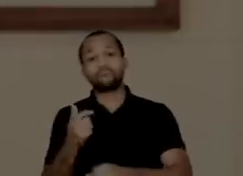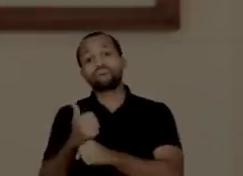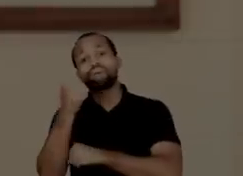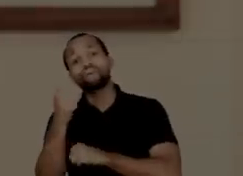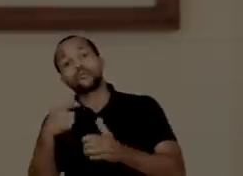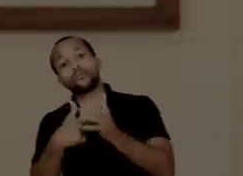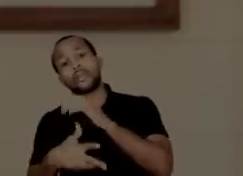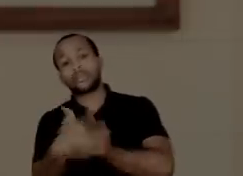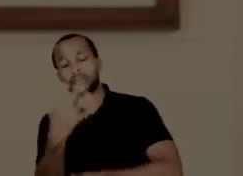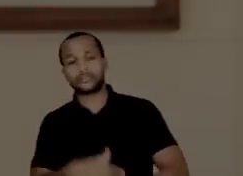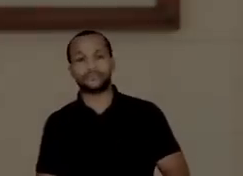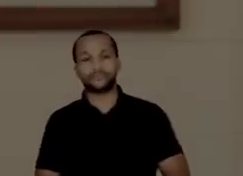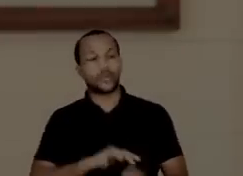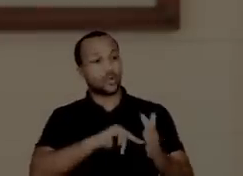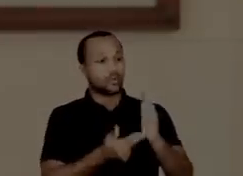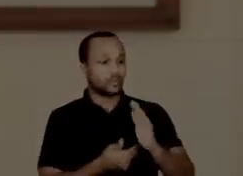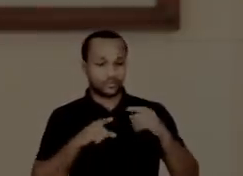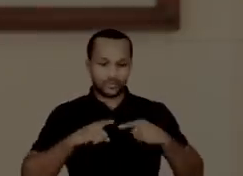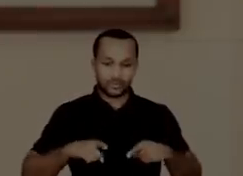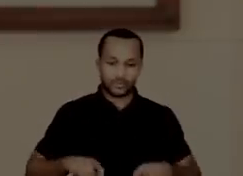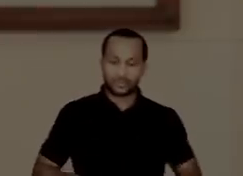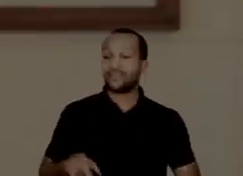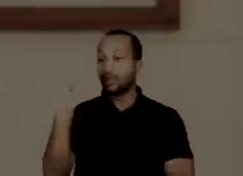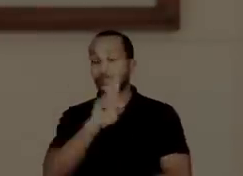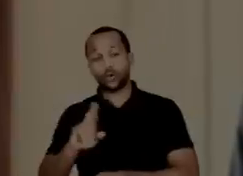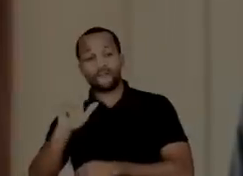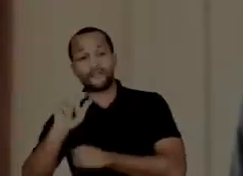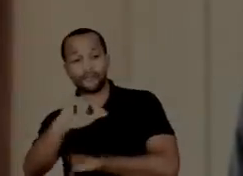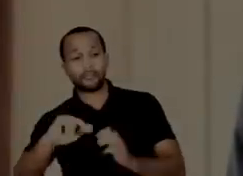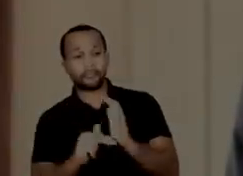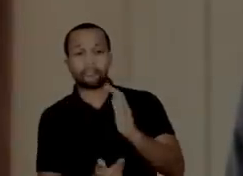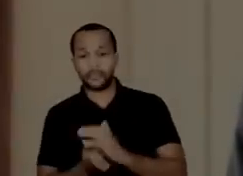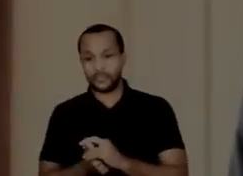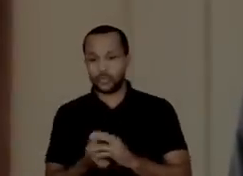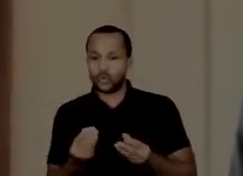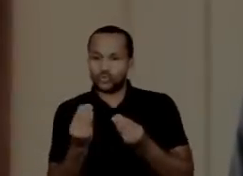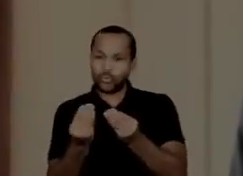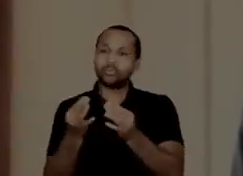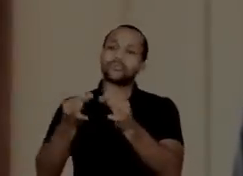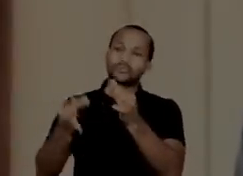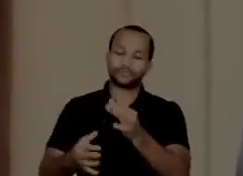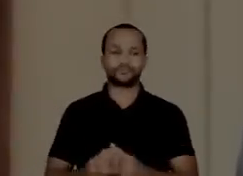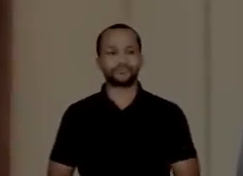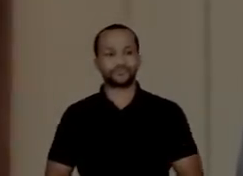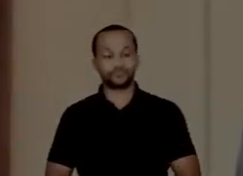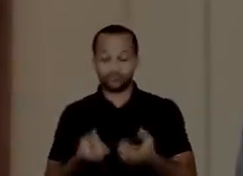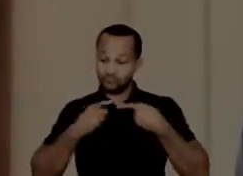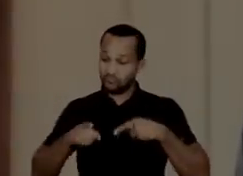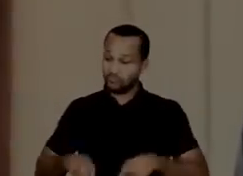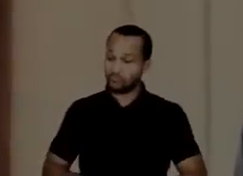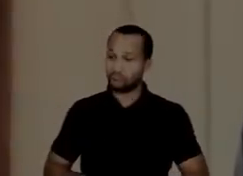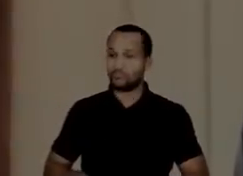le logement et l'urbanisme seront des sujets fondamentaux en 2015. Le contrat de projet État-région que nous signerons